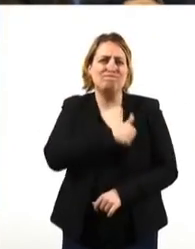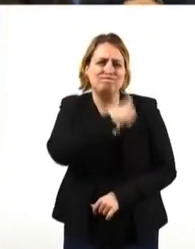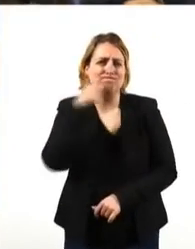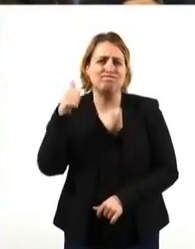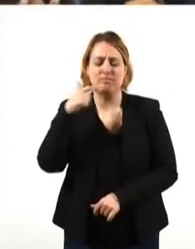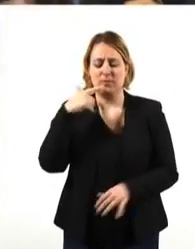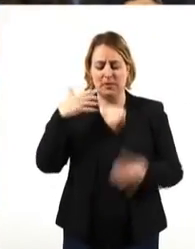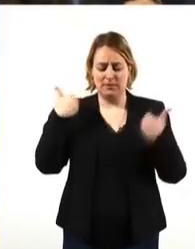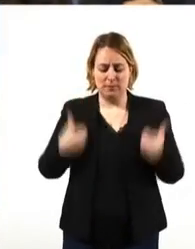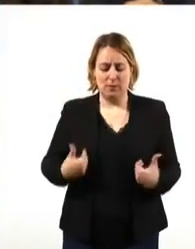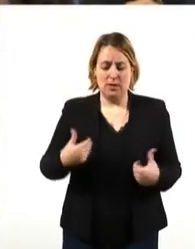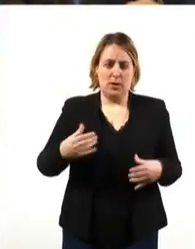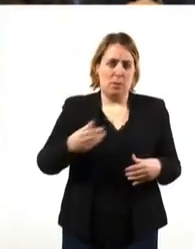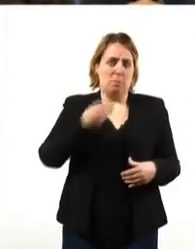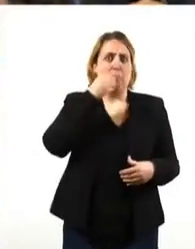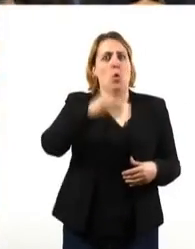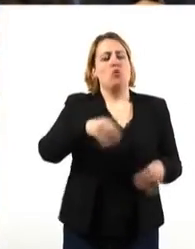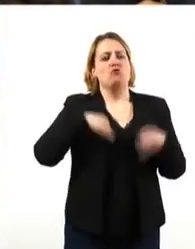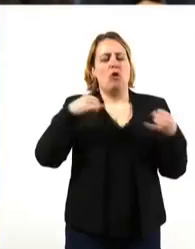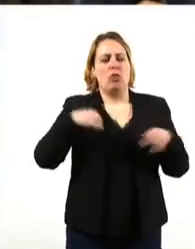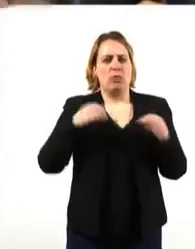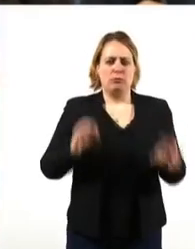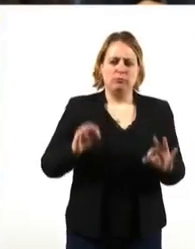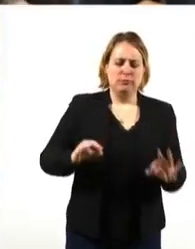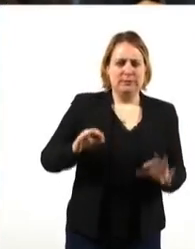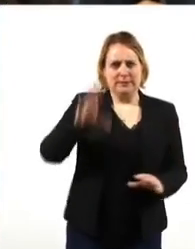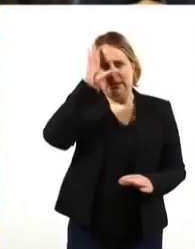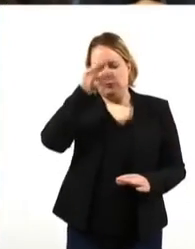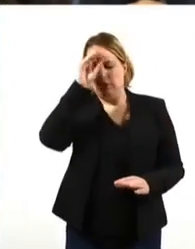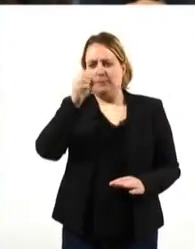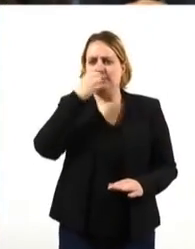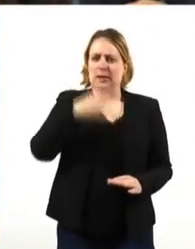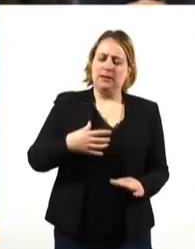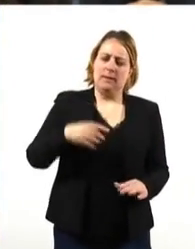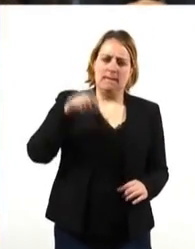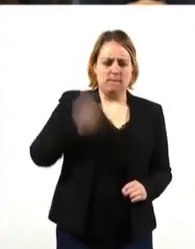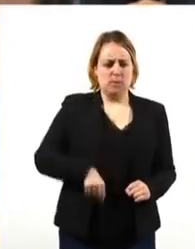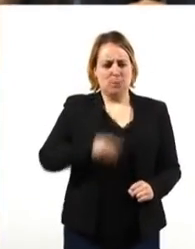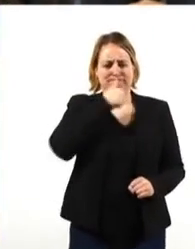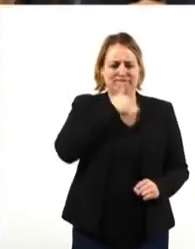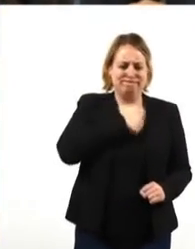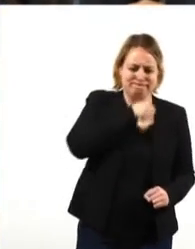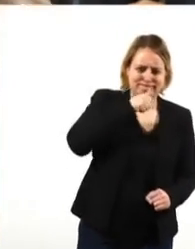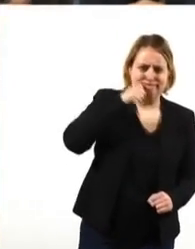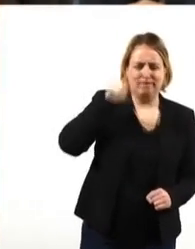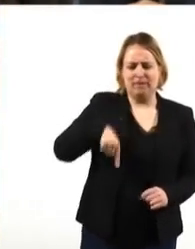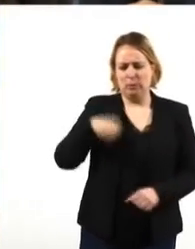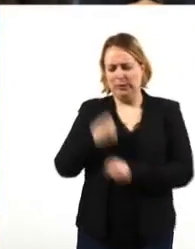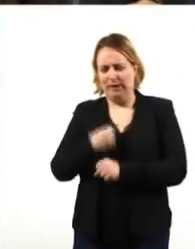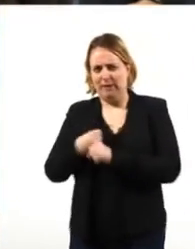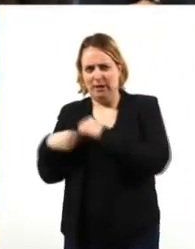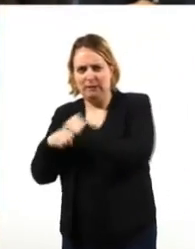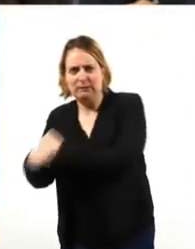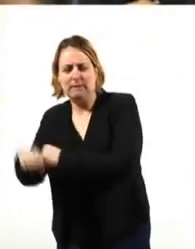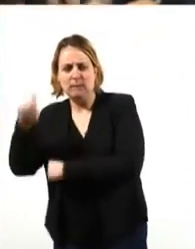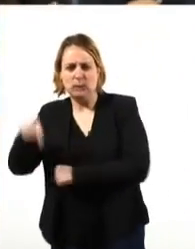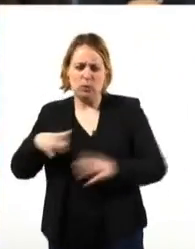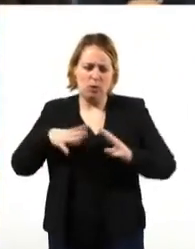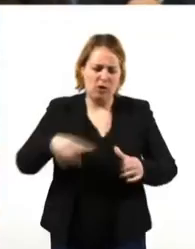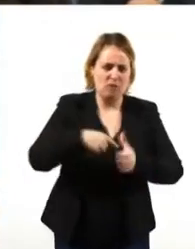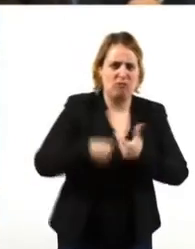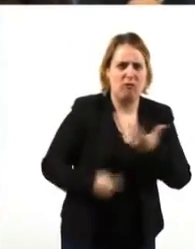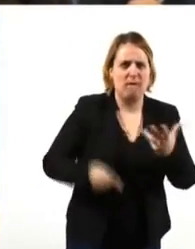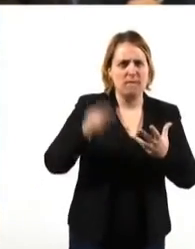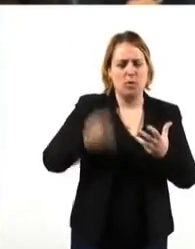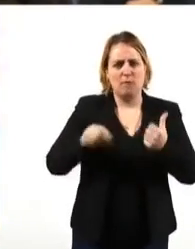bon jeune, pour être un bon étudiant, il faudrait se sacrifier, il faudrait travailler, il faudrait avoir tous ces engagements. Bah, ce n'est pas